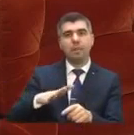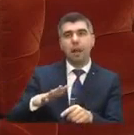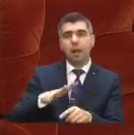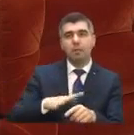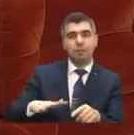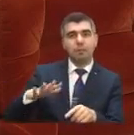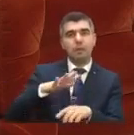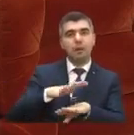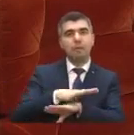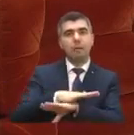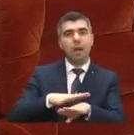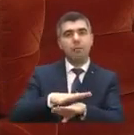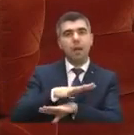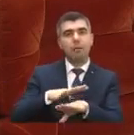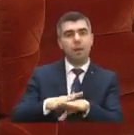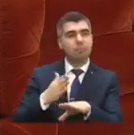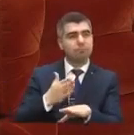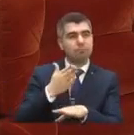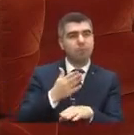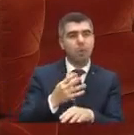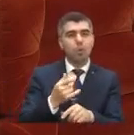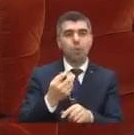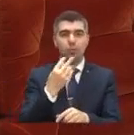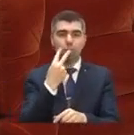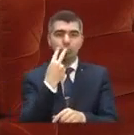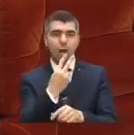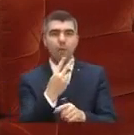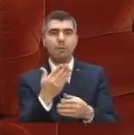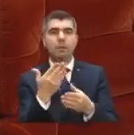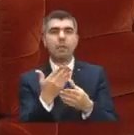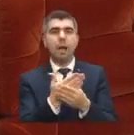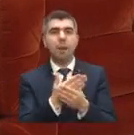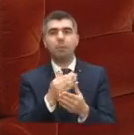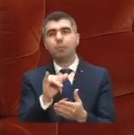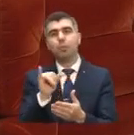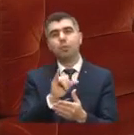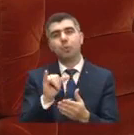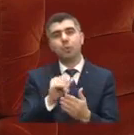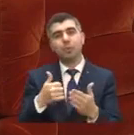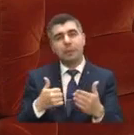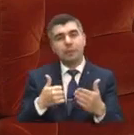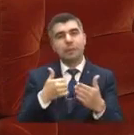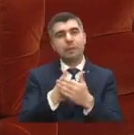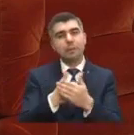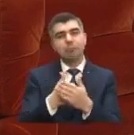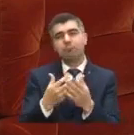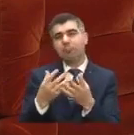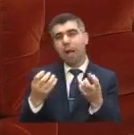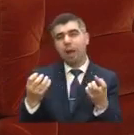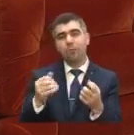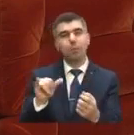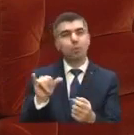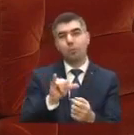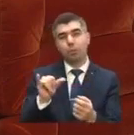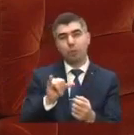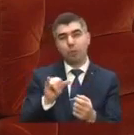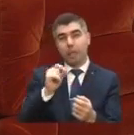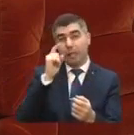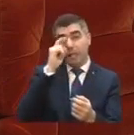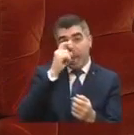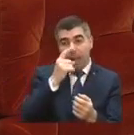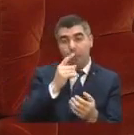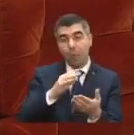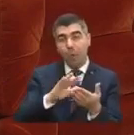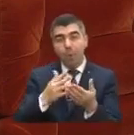نمشيو نركزو على الأسباب المركزية ديال هاد الظاهرة. اليوم خلال الخمس سنوات الأخيرة المؤشر ديال الخطورة